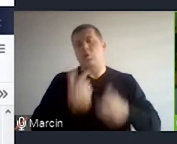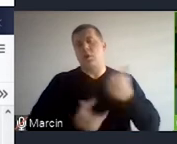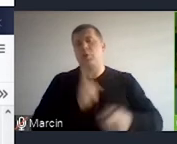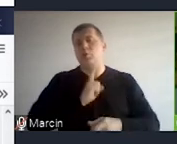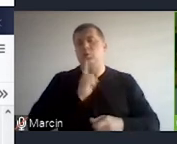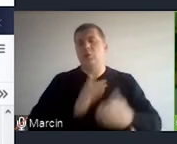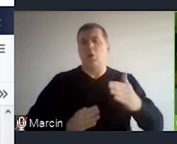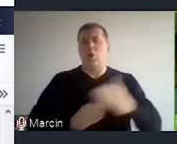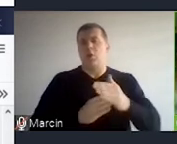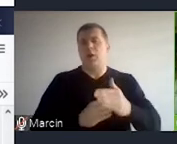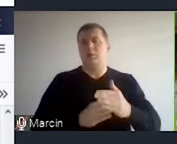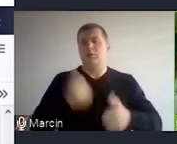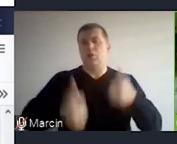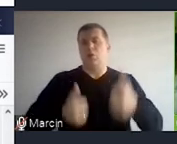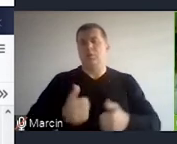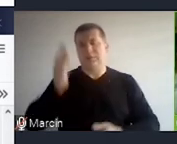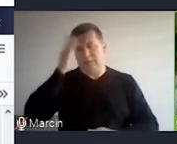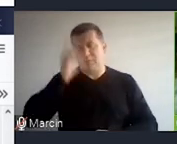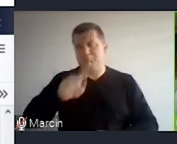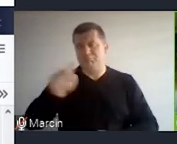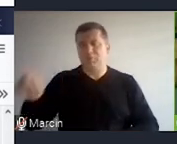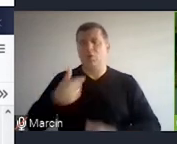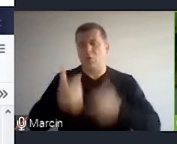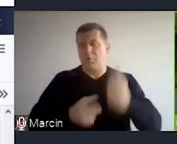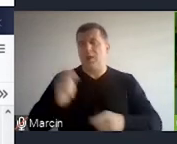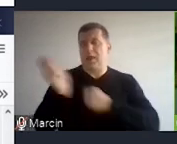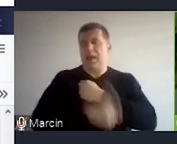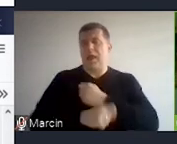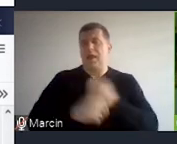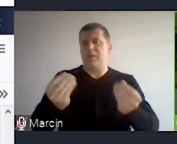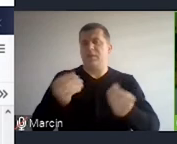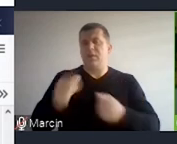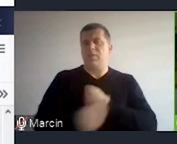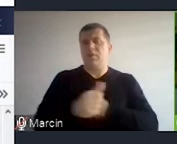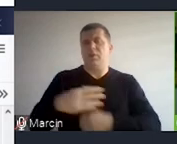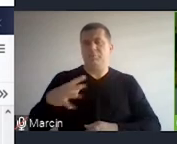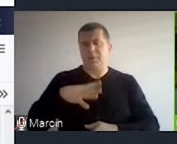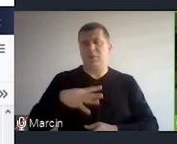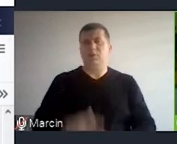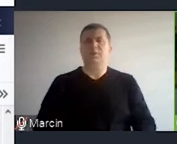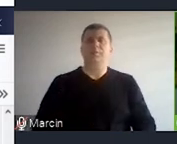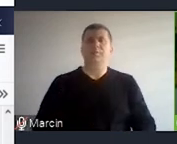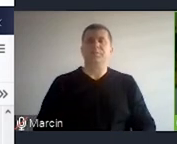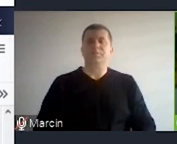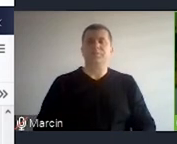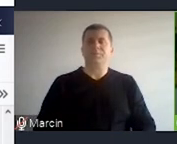konkurencję. Znam podmioty, które już korekty finansowe z tego tytułu dostały.